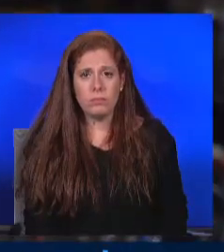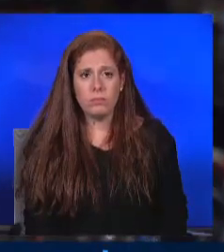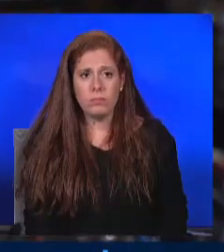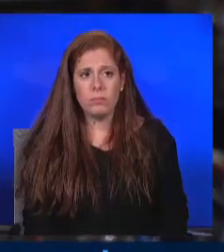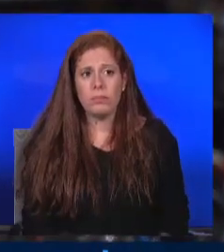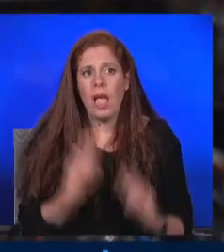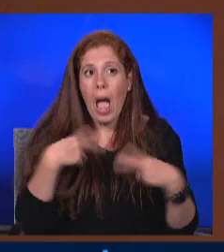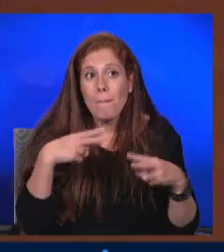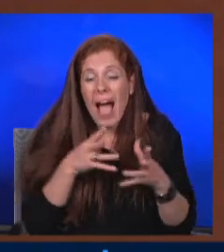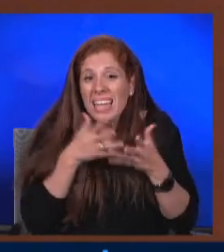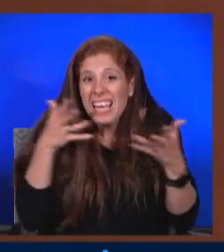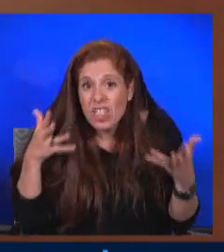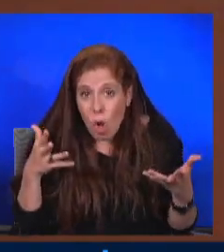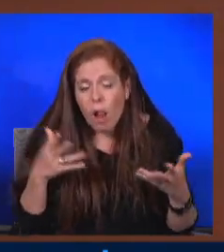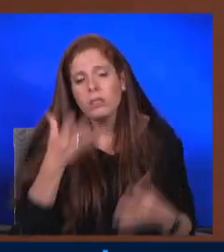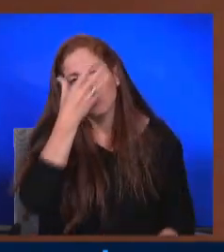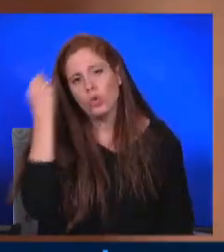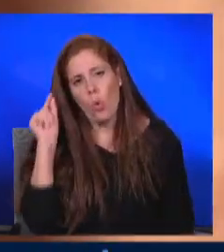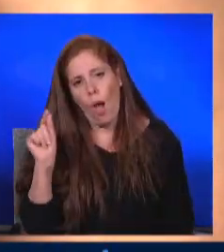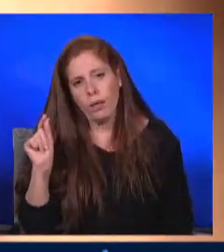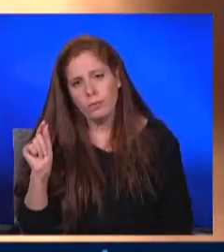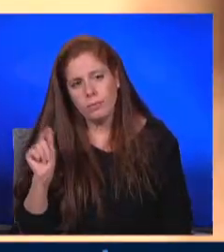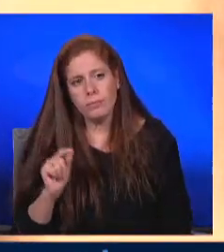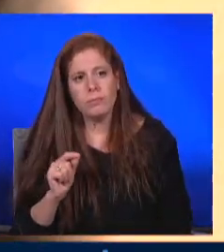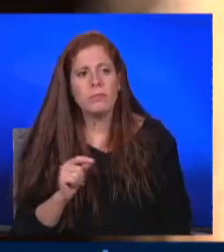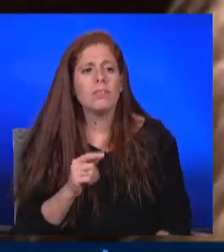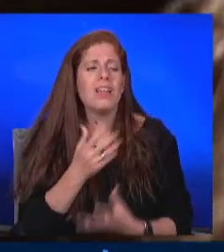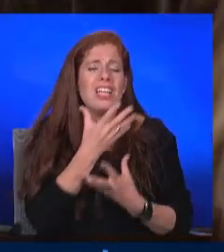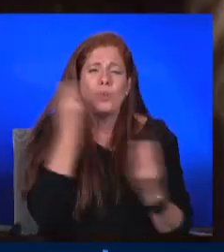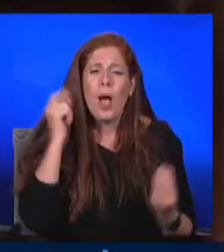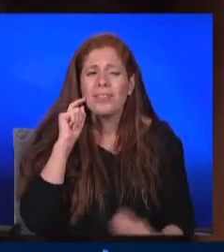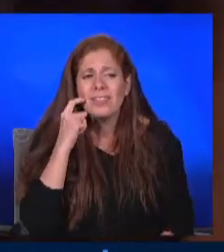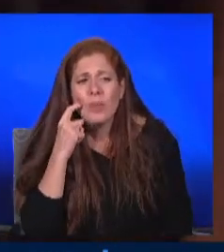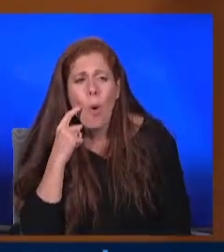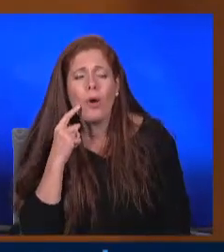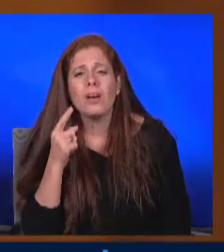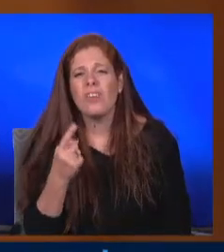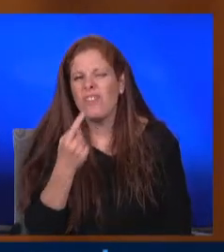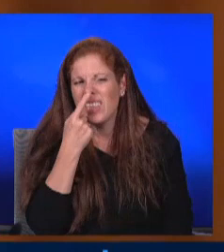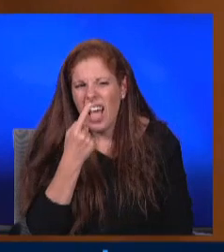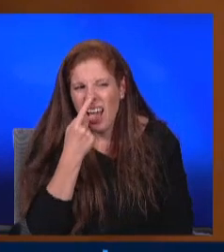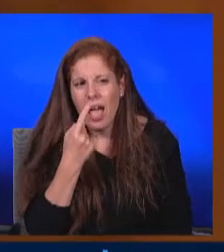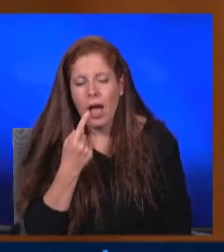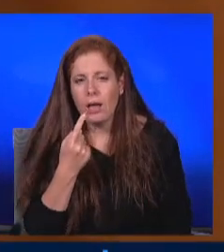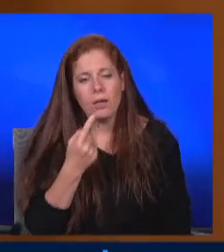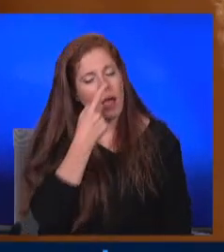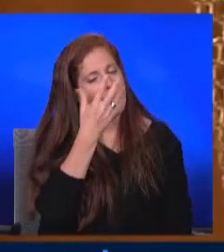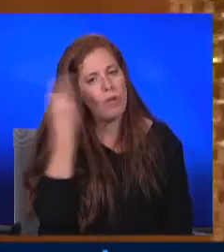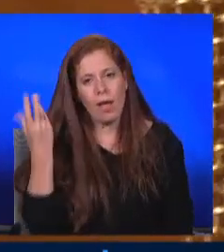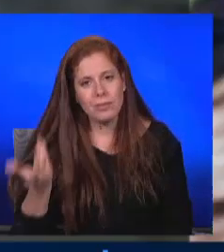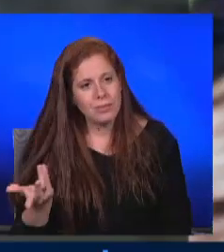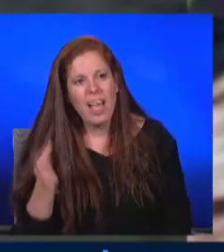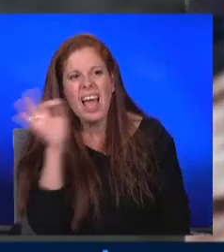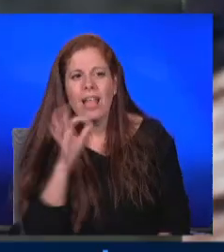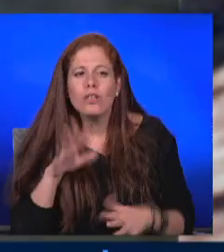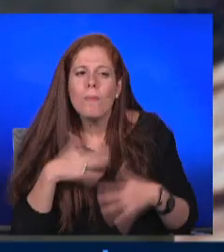הפחד הכי גדול הוא לשכוח. נבחה לשכוח את הצחוק ואת הריח, ריח שכחתי. אז עדיין יש בגדים